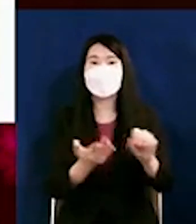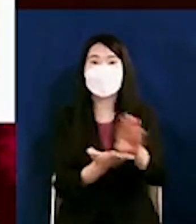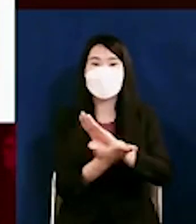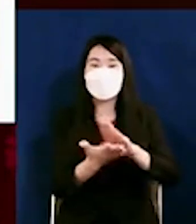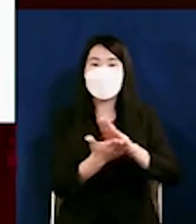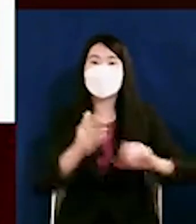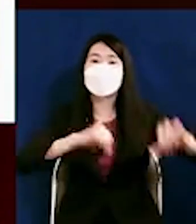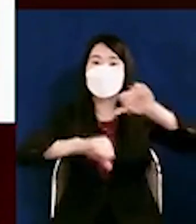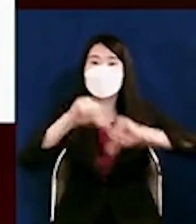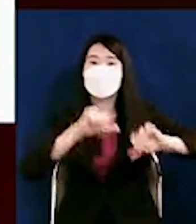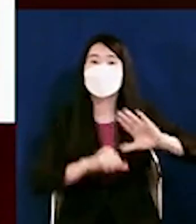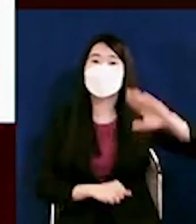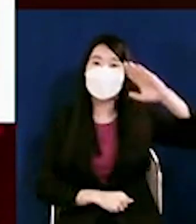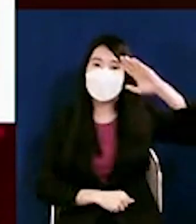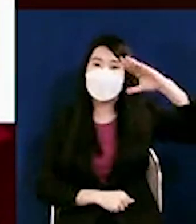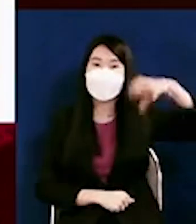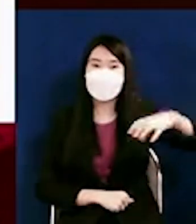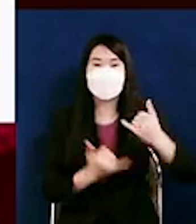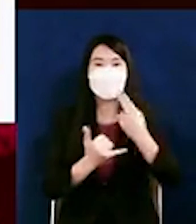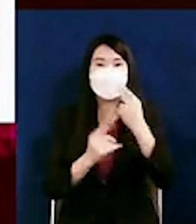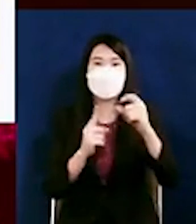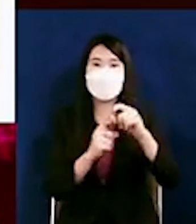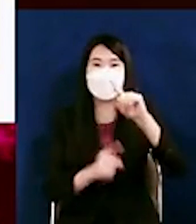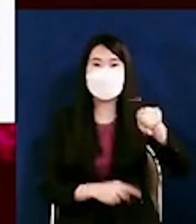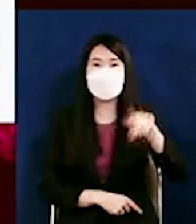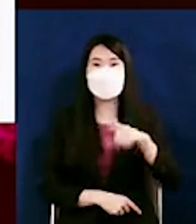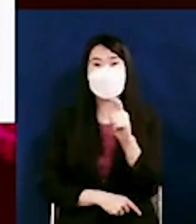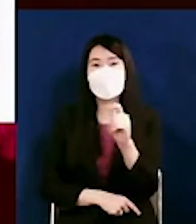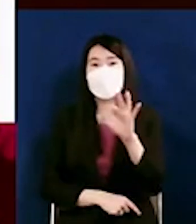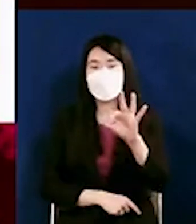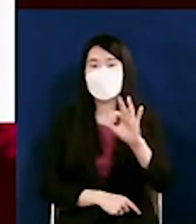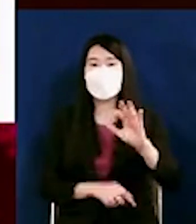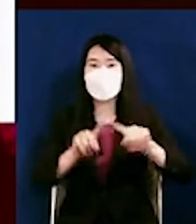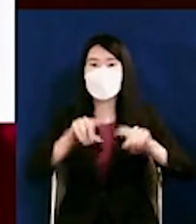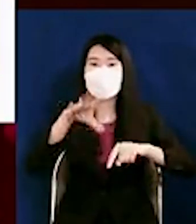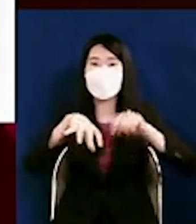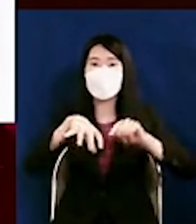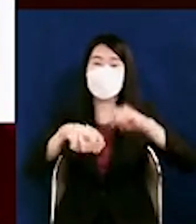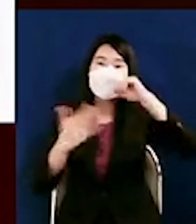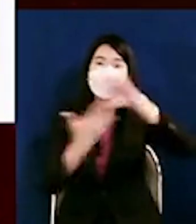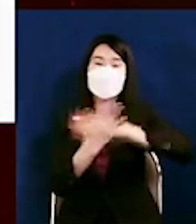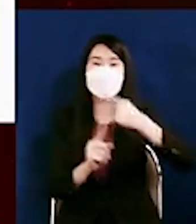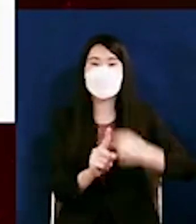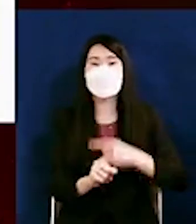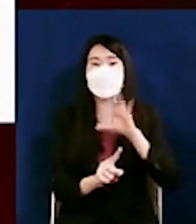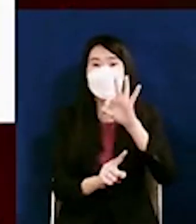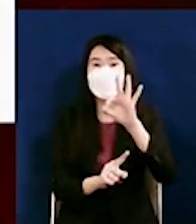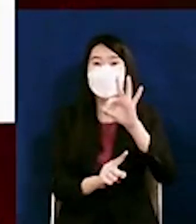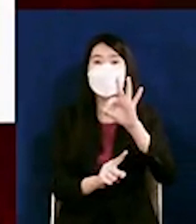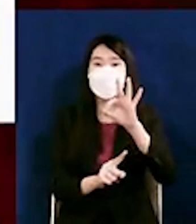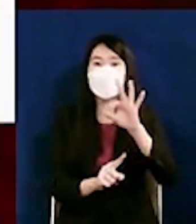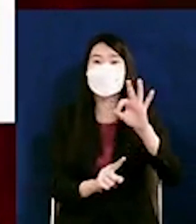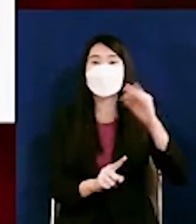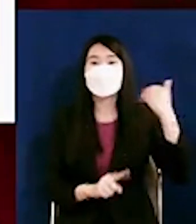ตร์การแพทย์ทหารนะครับที่เรียกว่าแอฟฟิมนะครับที่อยู่ในประเทศไทย เมื่อเดือนกันยายนเนี่ยนะครับเข